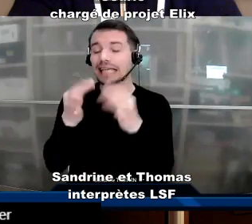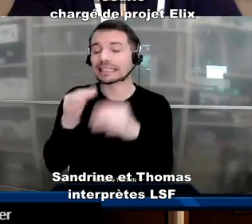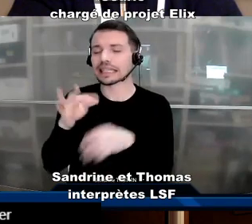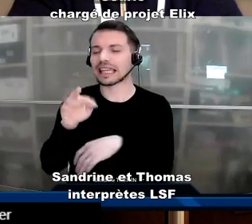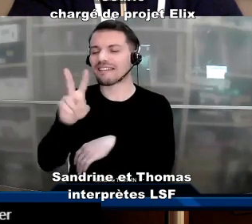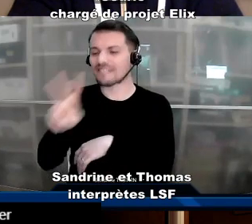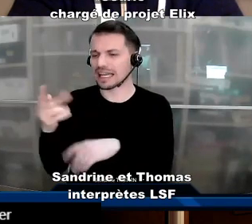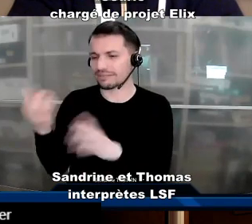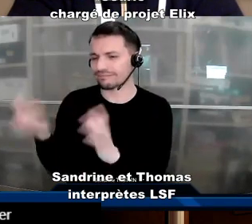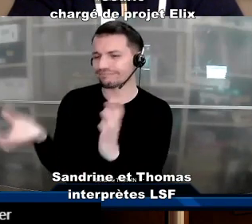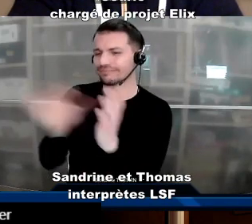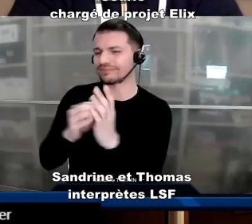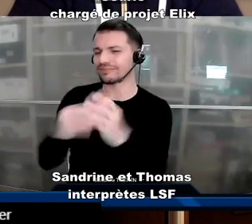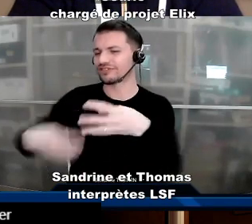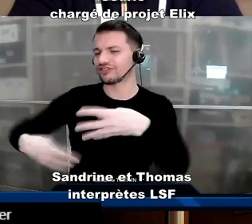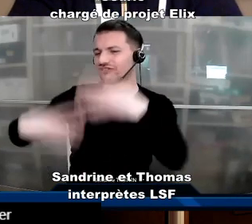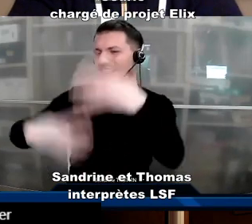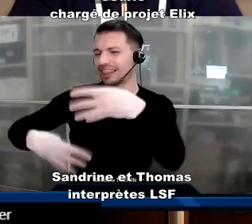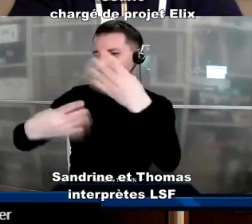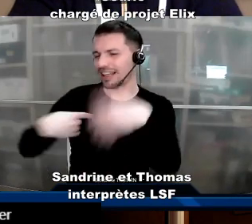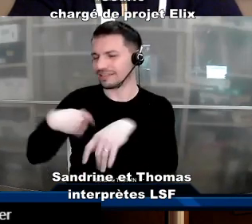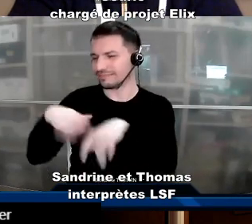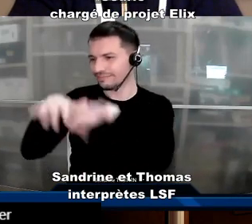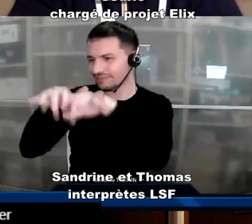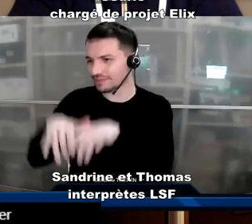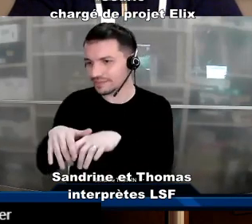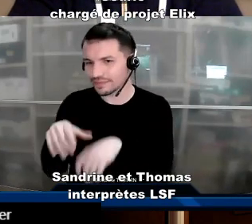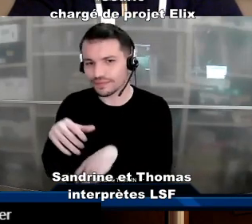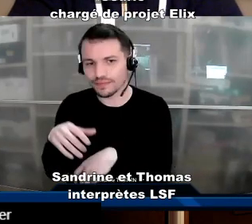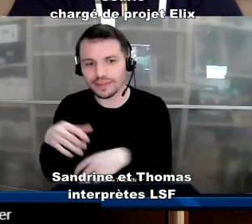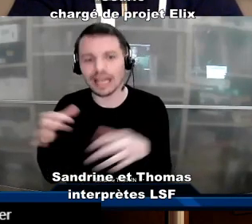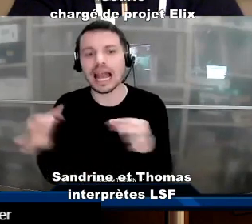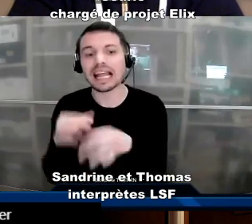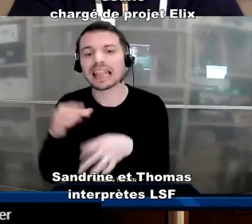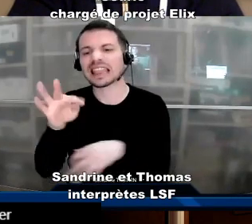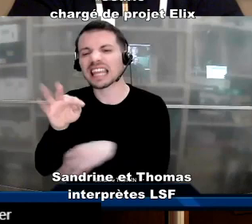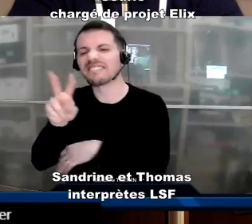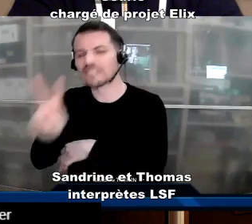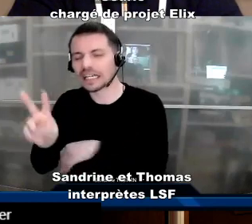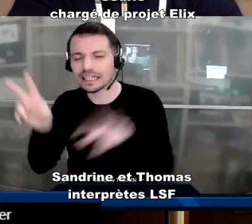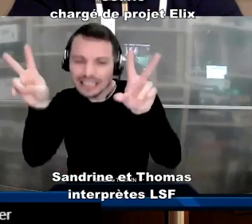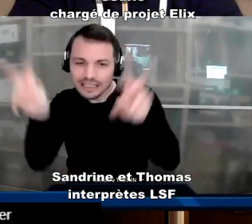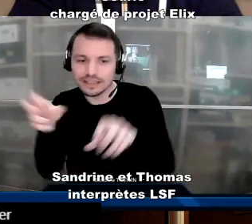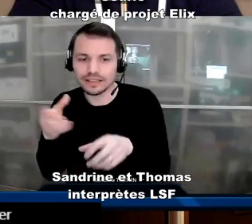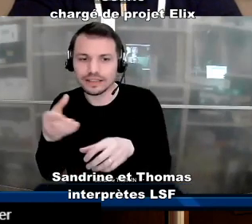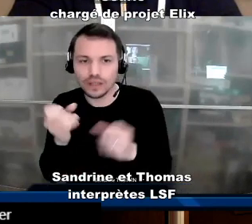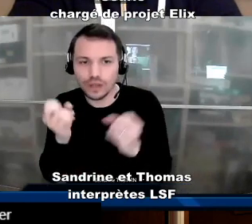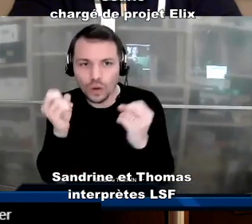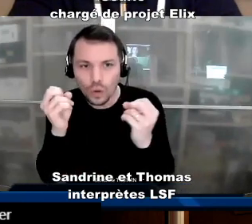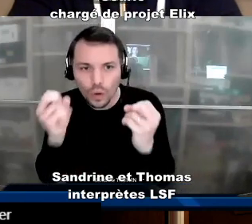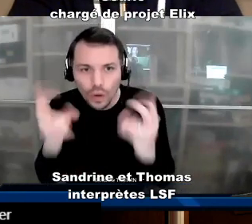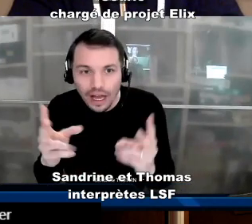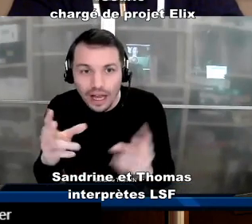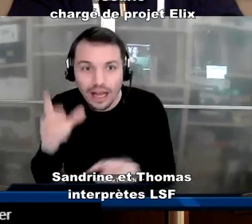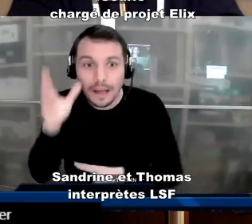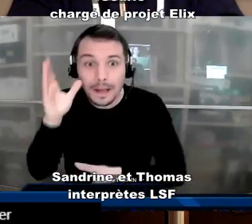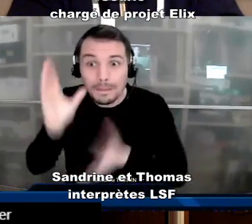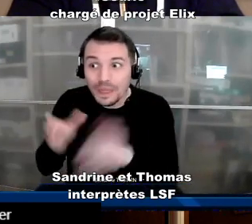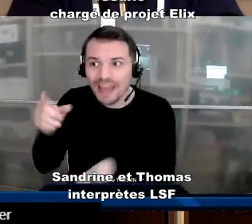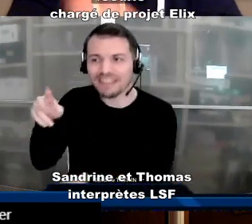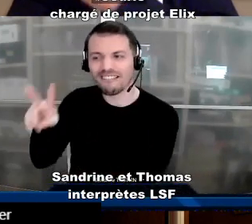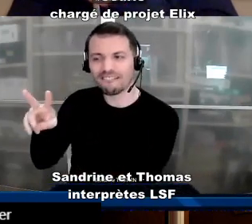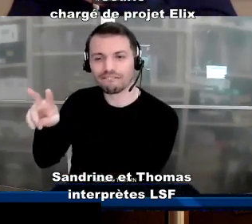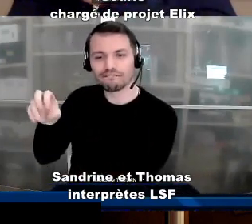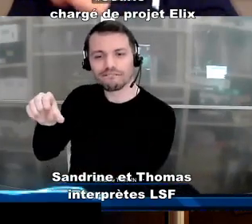Télé. TV. TV. Hop là, Elix TV. Peut-être essayer. Peut-être que Valentine peut le noter si